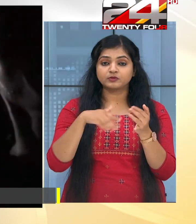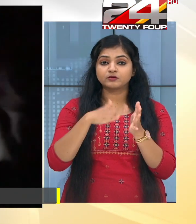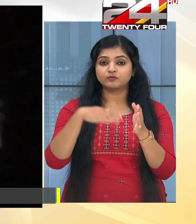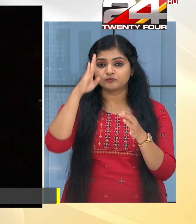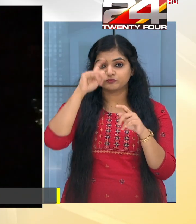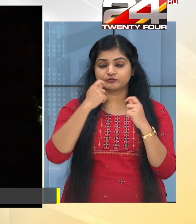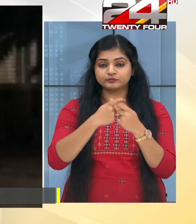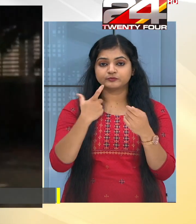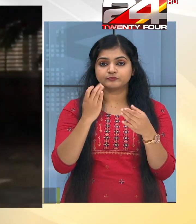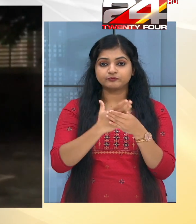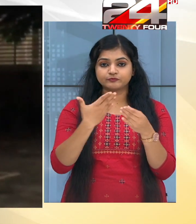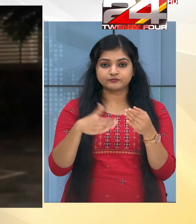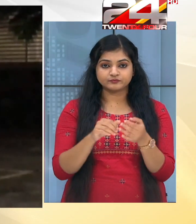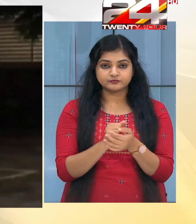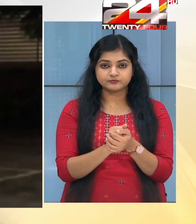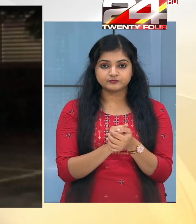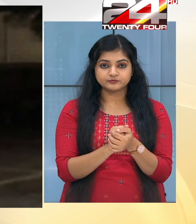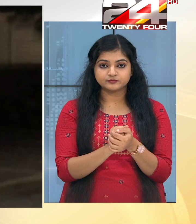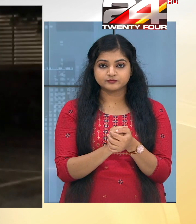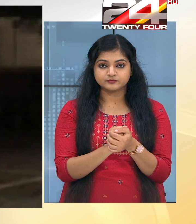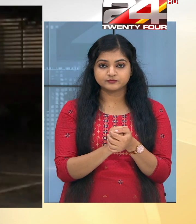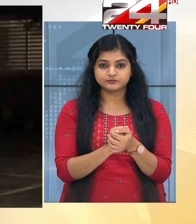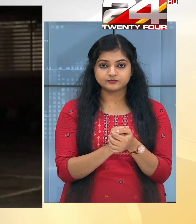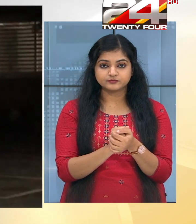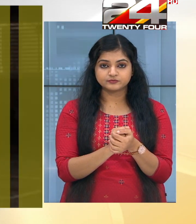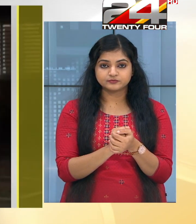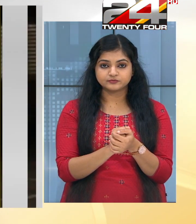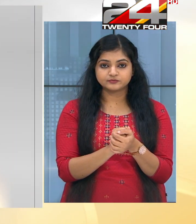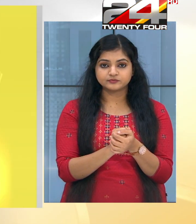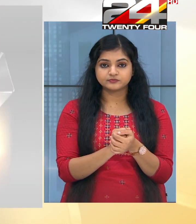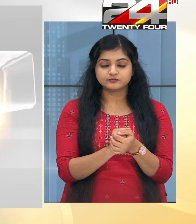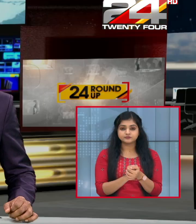പോലീസ് കേസെടുത്തു. 24 പാലക്കാട് കോഴിക്കോട്.